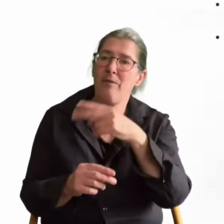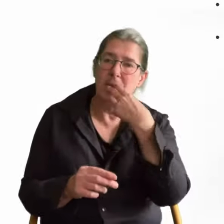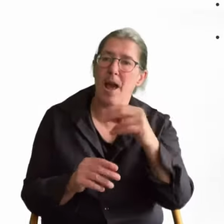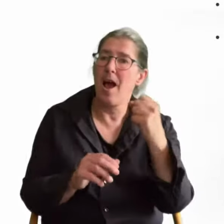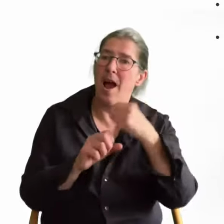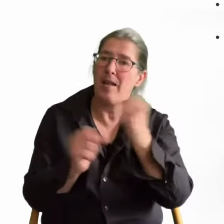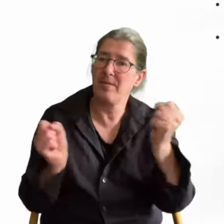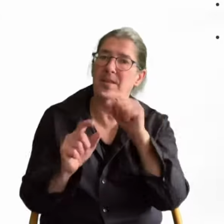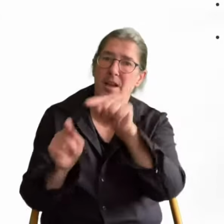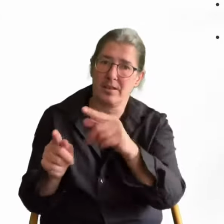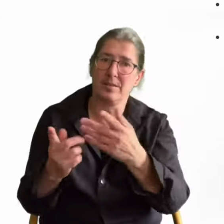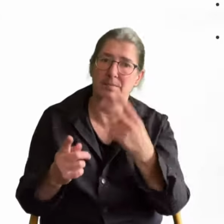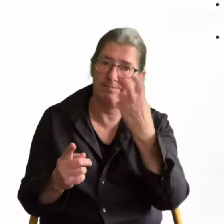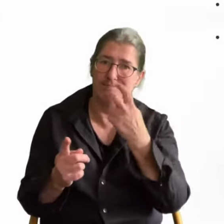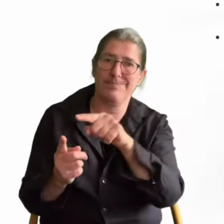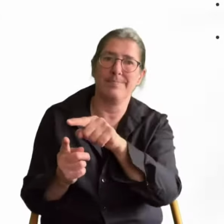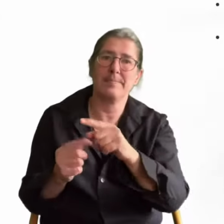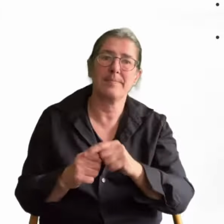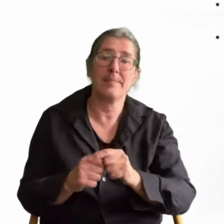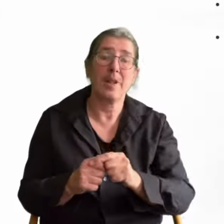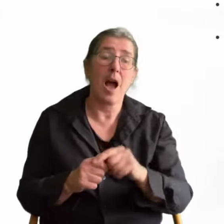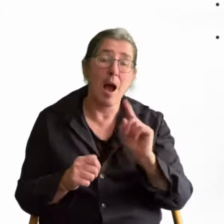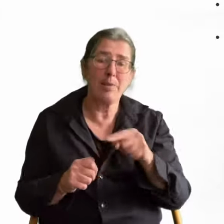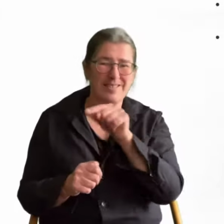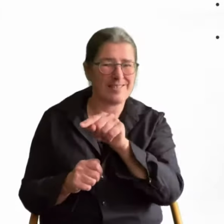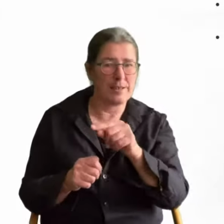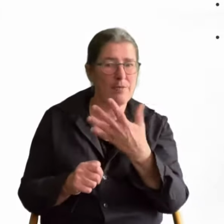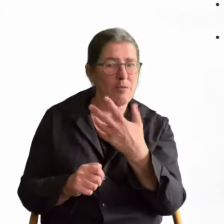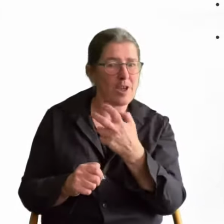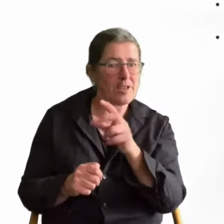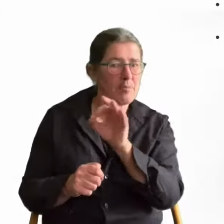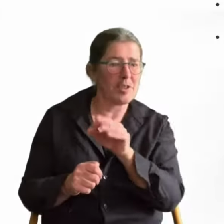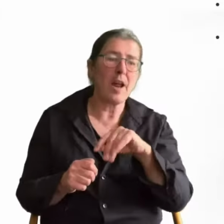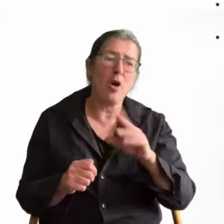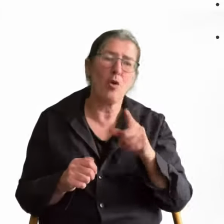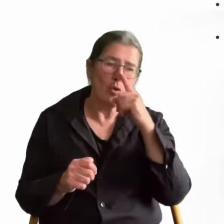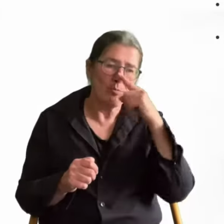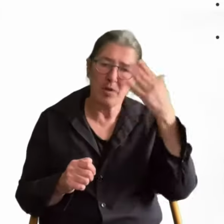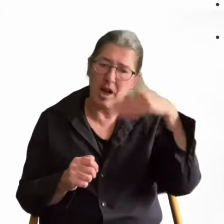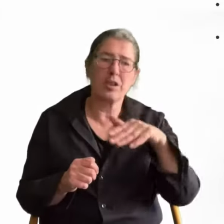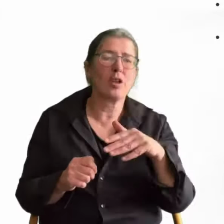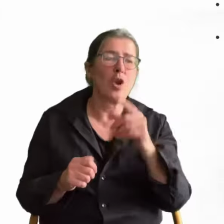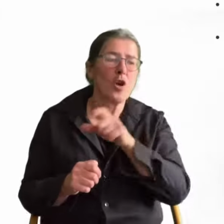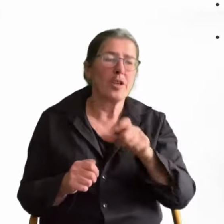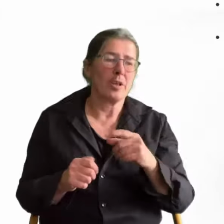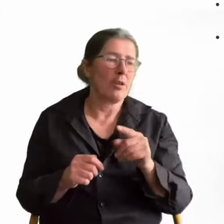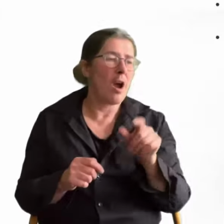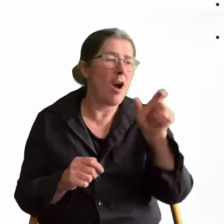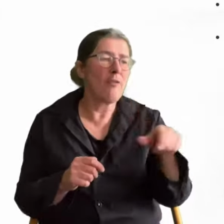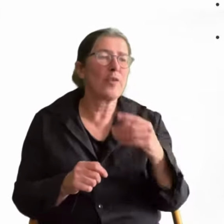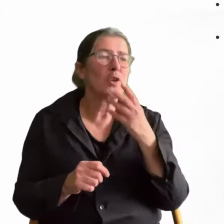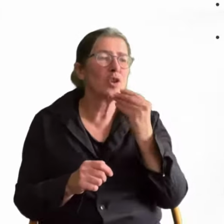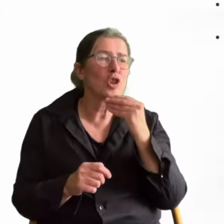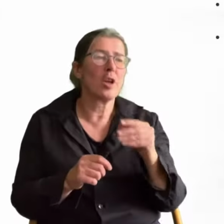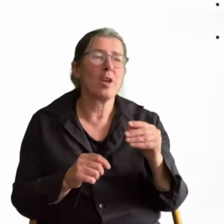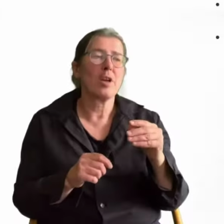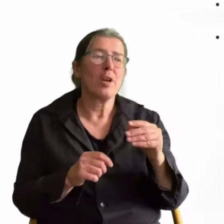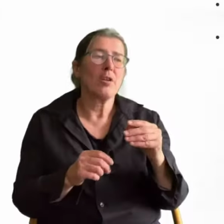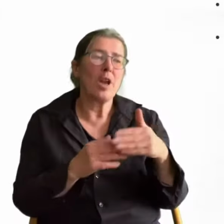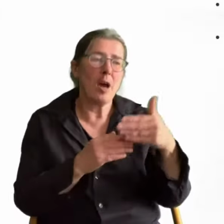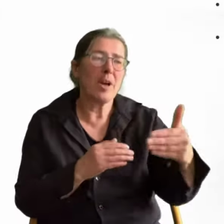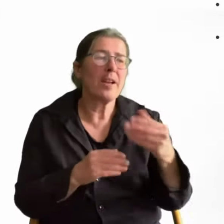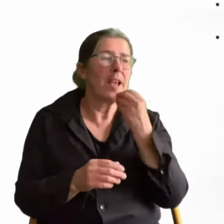verübte das waren aber auch unbekannte leute die jüdischen nachbarn essen mitgebracht haben die jüdischen